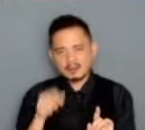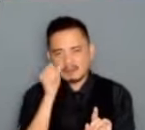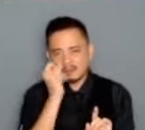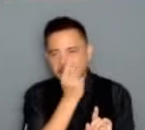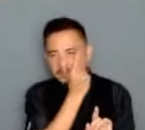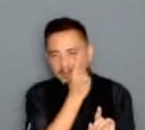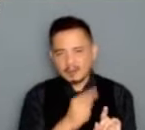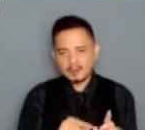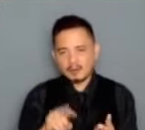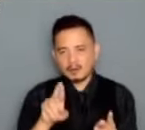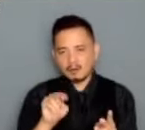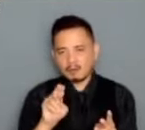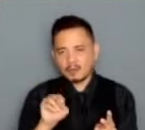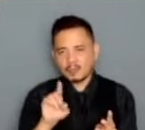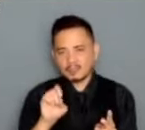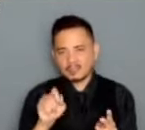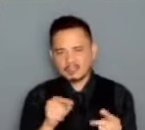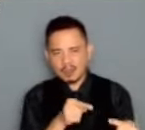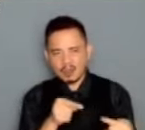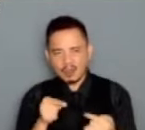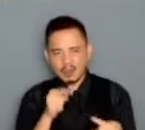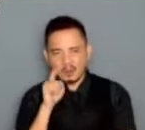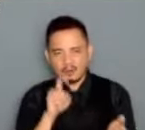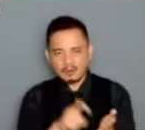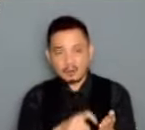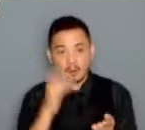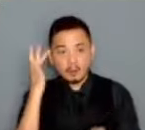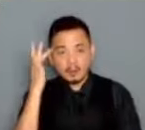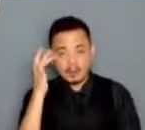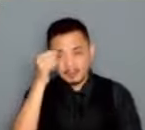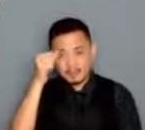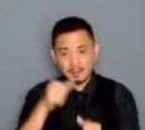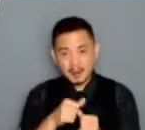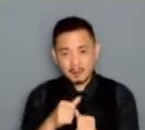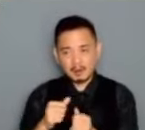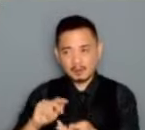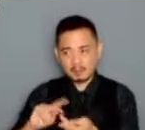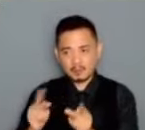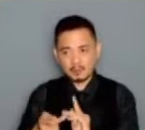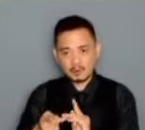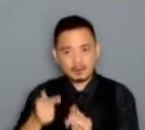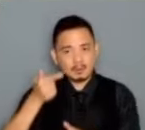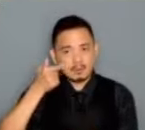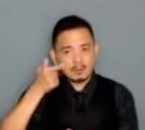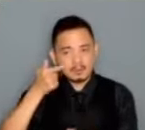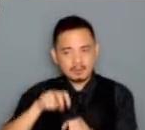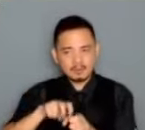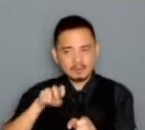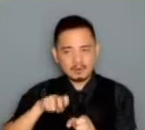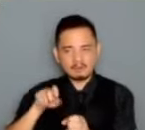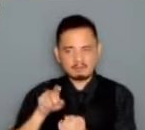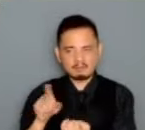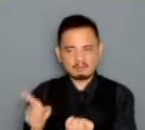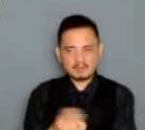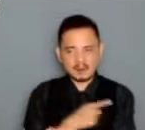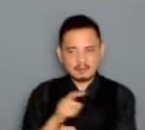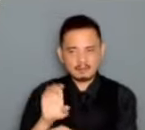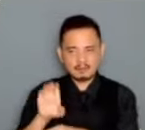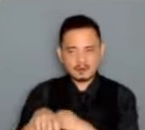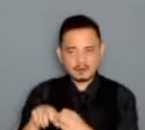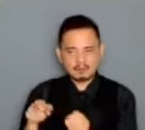ma-demote ang kanyang malapit na kaalyado na si Pampanga Representative Gloria Macapagal Arroyo, nagbitiw si VP Sara bilang miyembro ng Partidong Lakas CMD